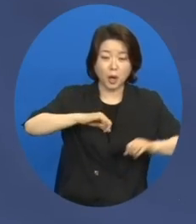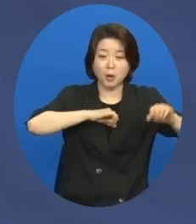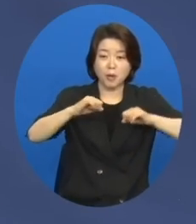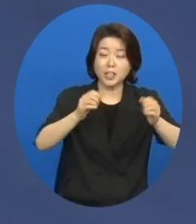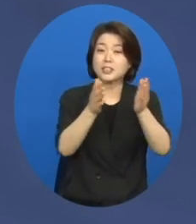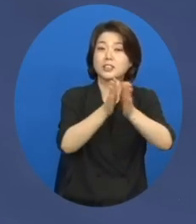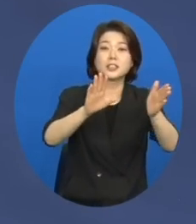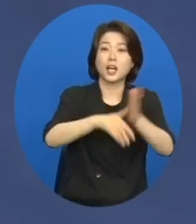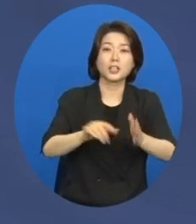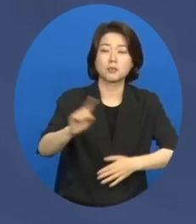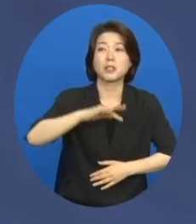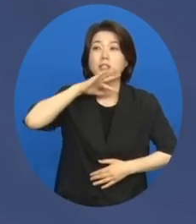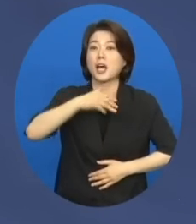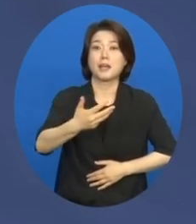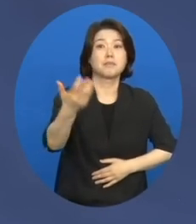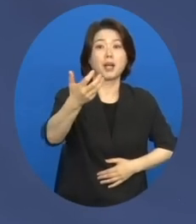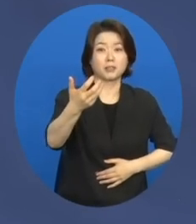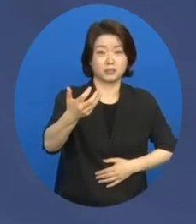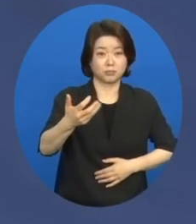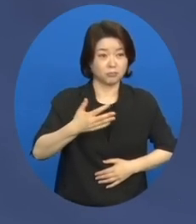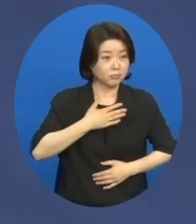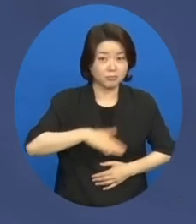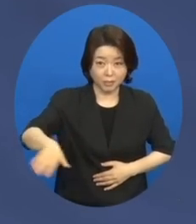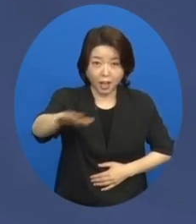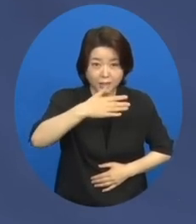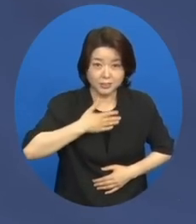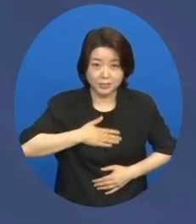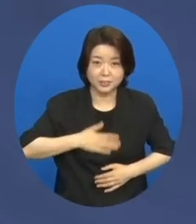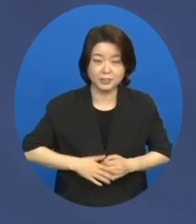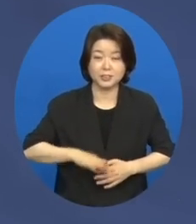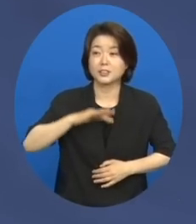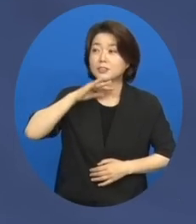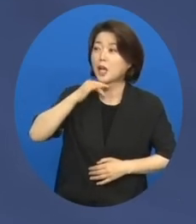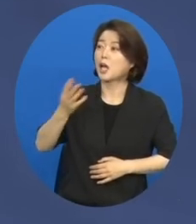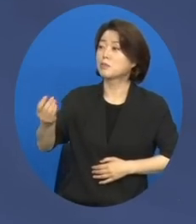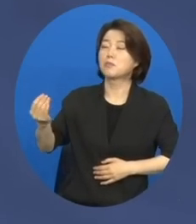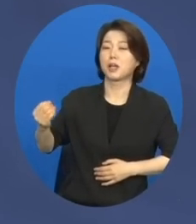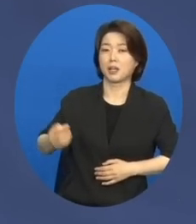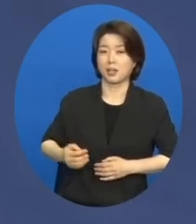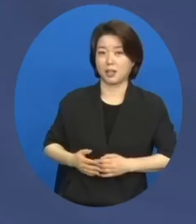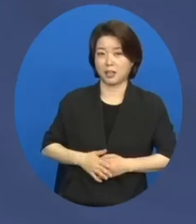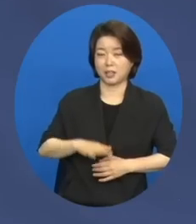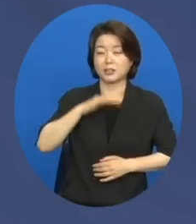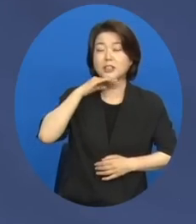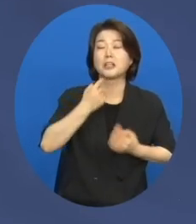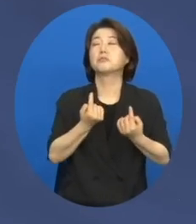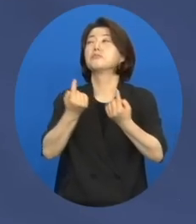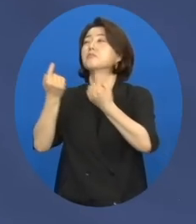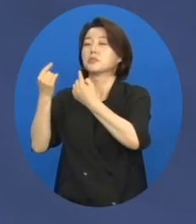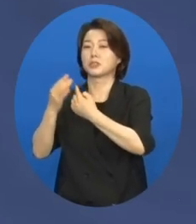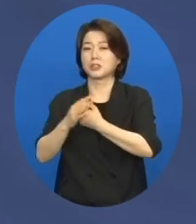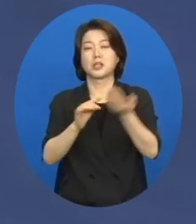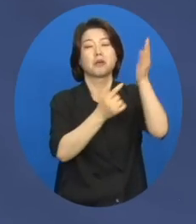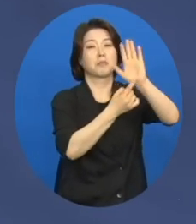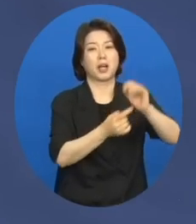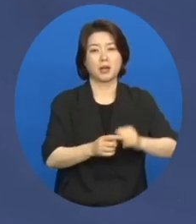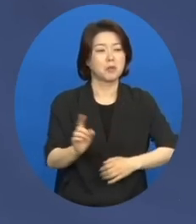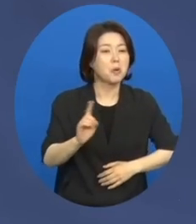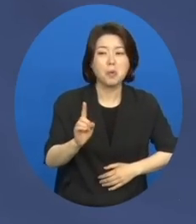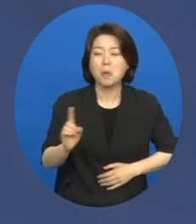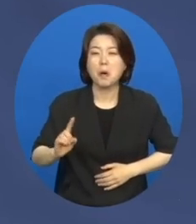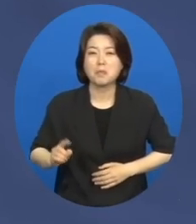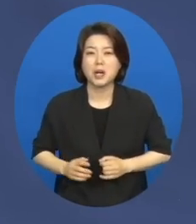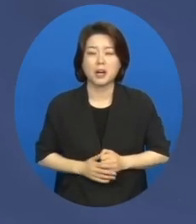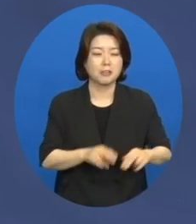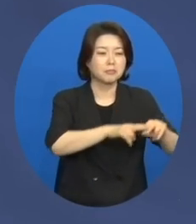때가 80세였던 거 아시죠? 나이 몇 살 먹었다고 벌써 뭐 나이 먹은 티를 내가면서 그러면서 막 그냥 어디서